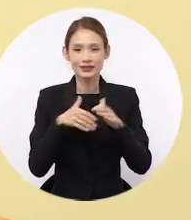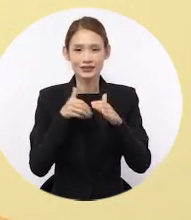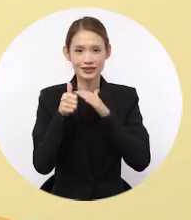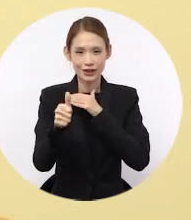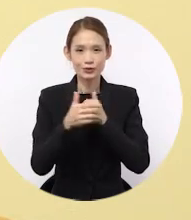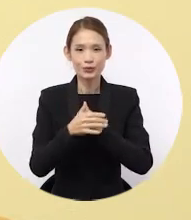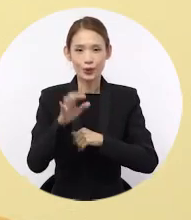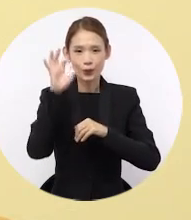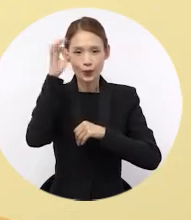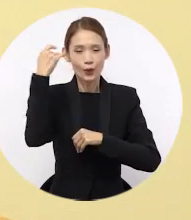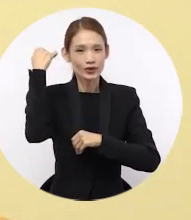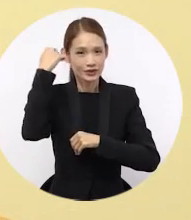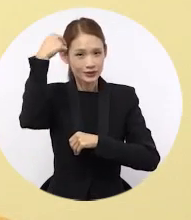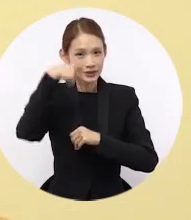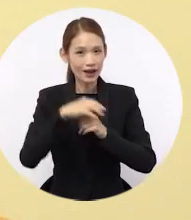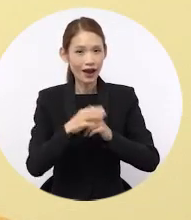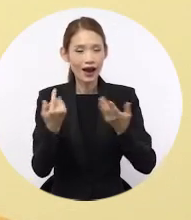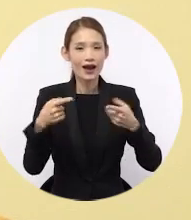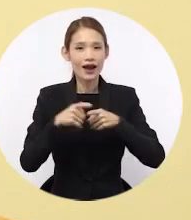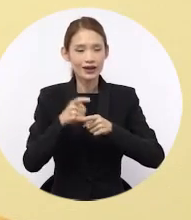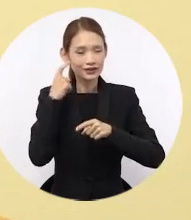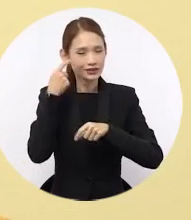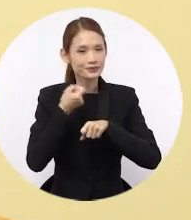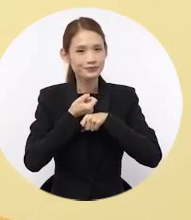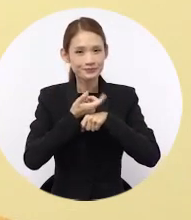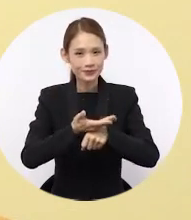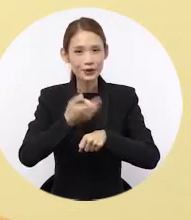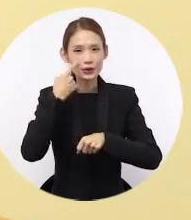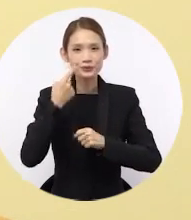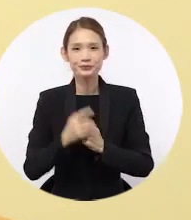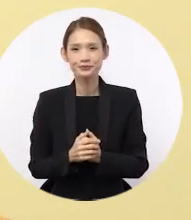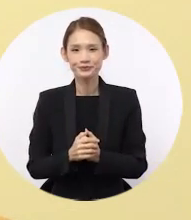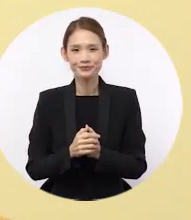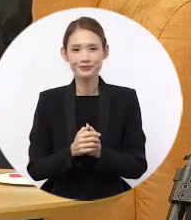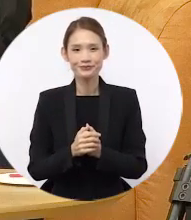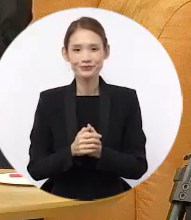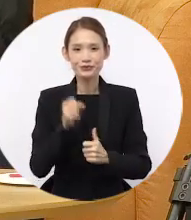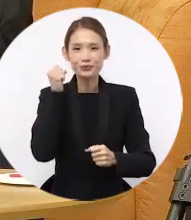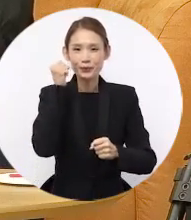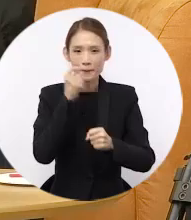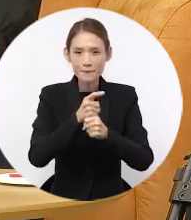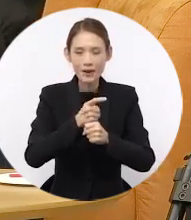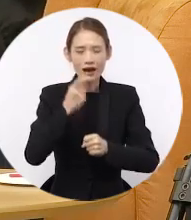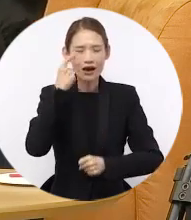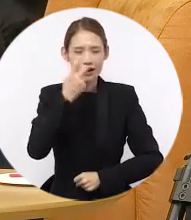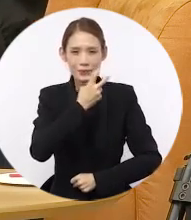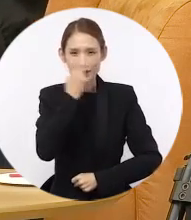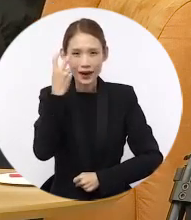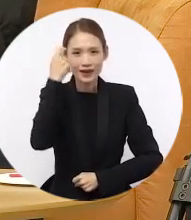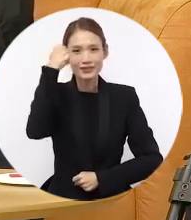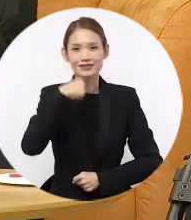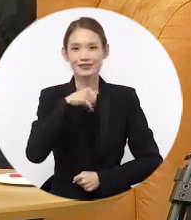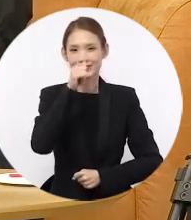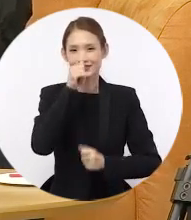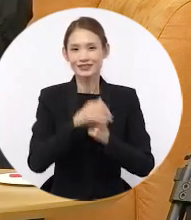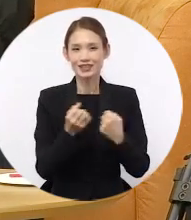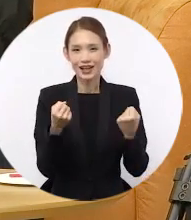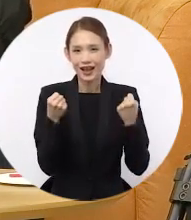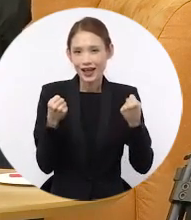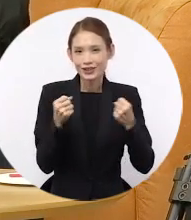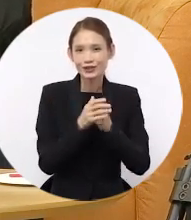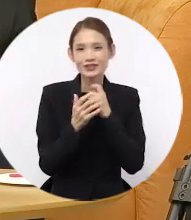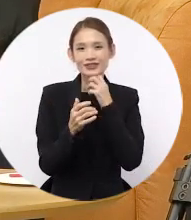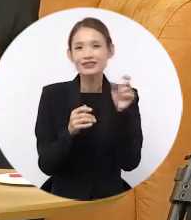만큼 제가 듣고 느낀 의견들을 확실하게 한번 전달을 드려보도록 하겠습니다. 아, 네. 벌써 이런 똘똘한 기운이 느껴진다. 이